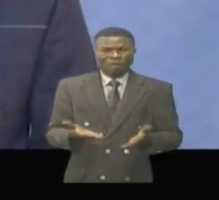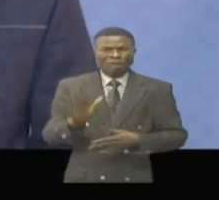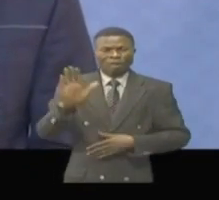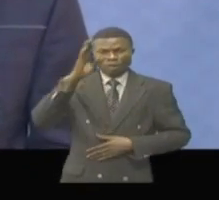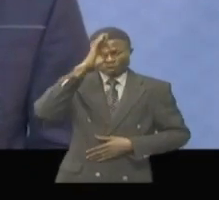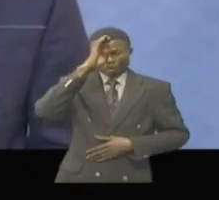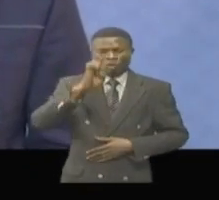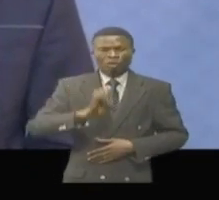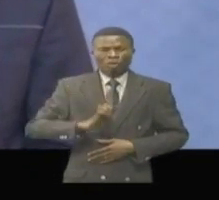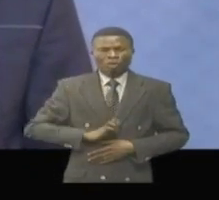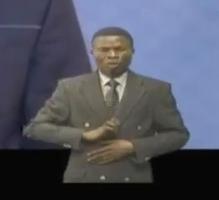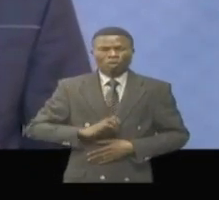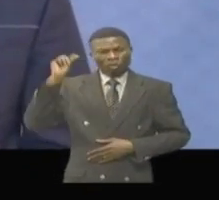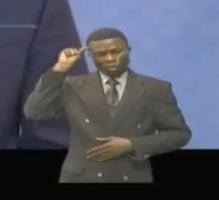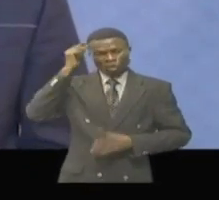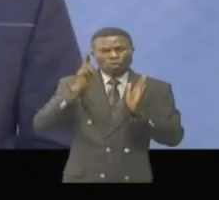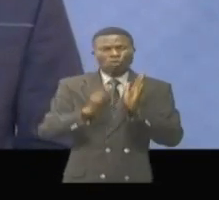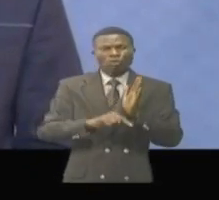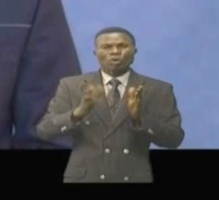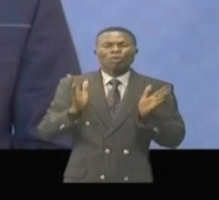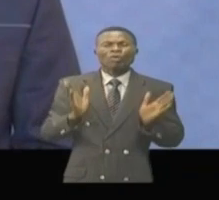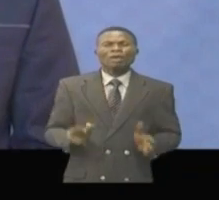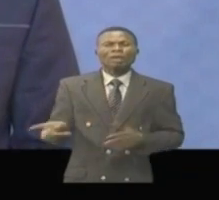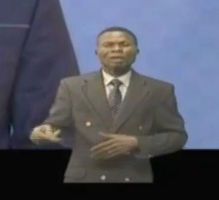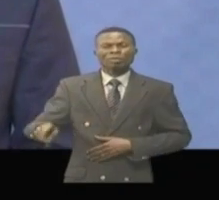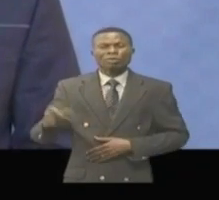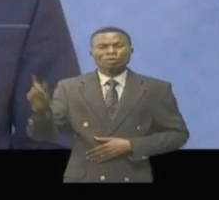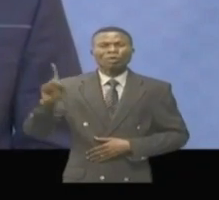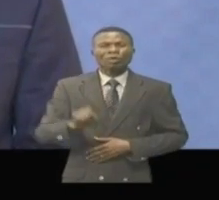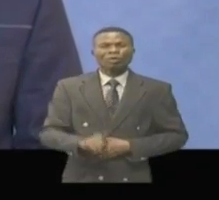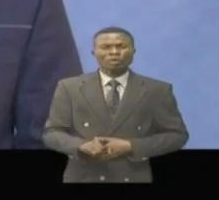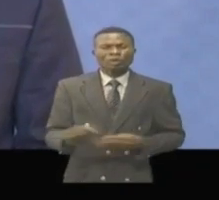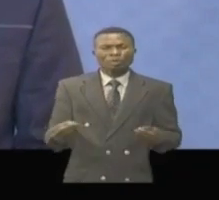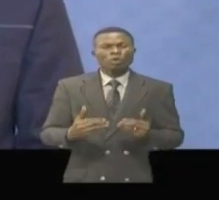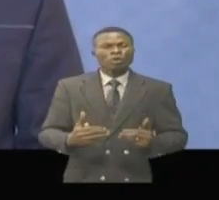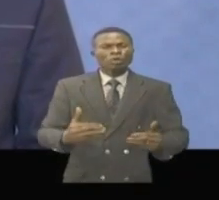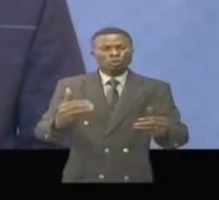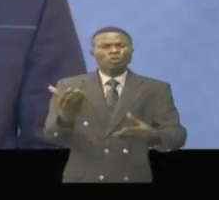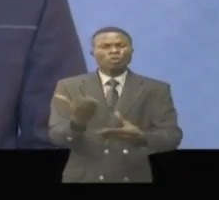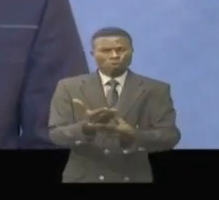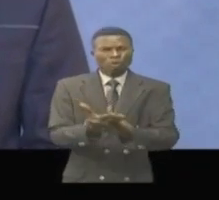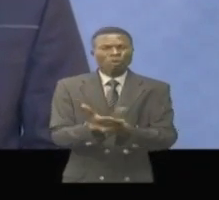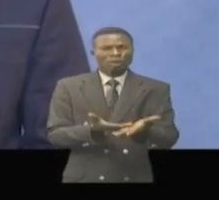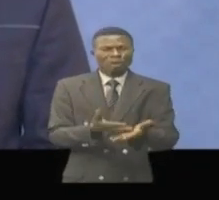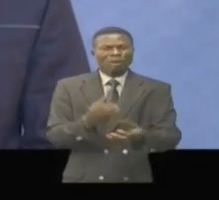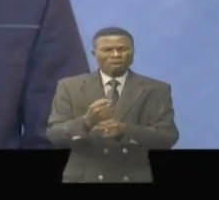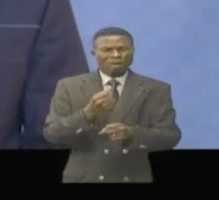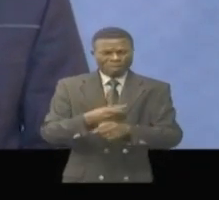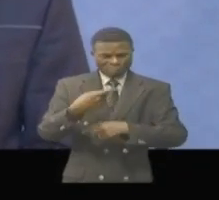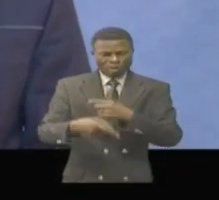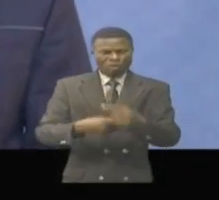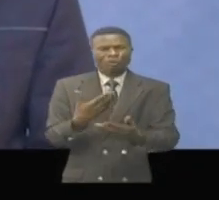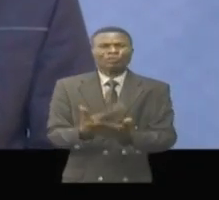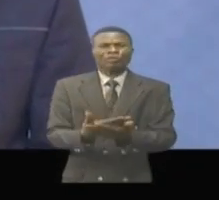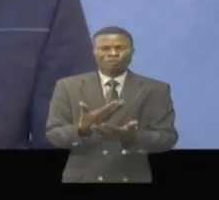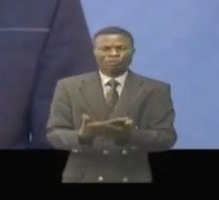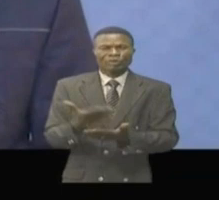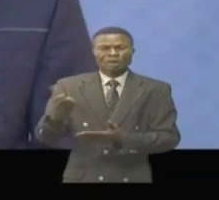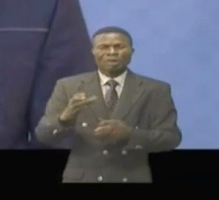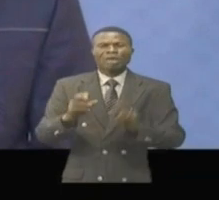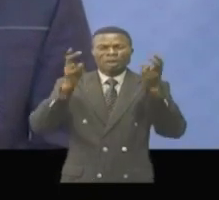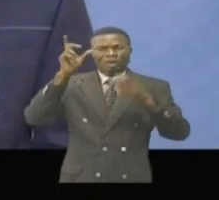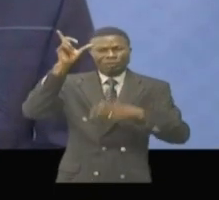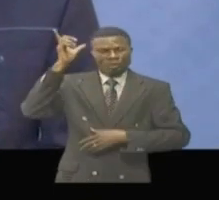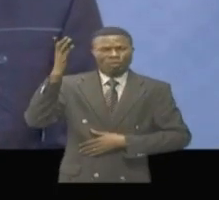Monsieur le gouverneur des provinces, Jacques Kiaboula, afin que nous puissions avancer avec les dossiers et que les travaux puissent commencer